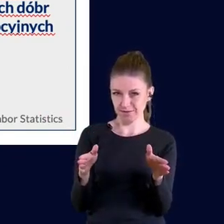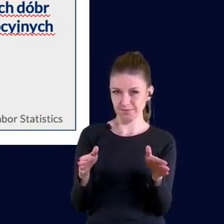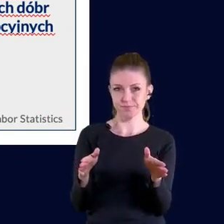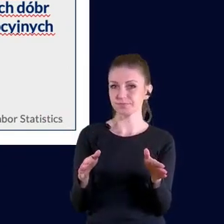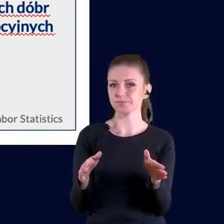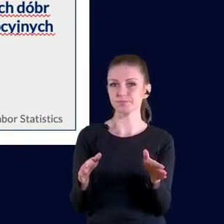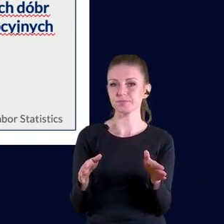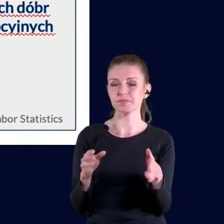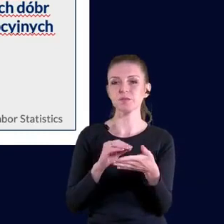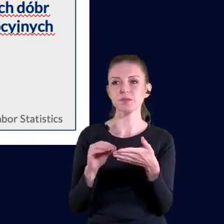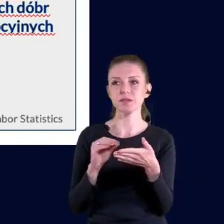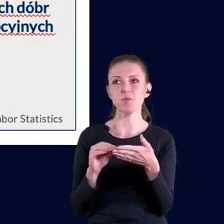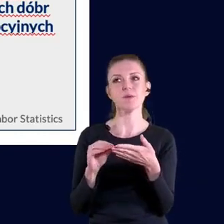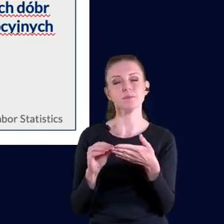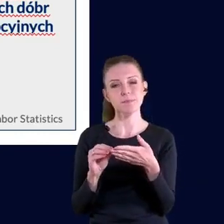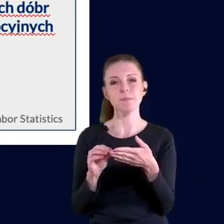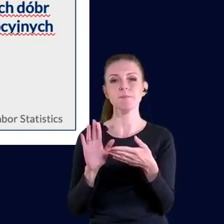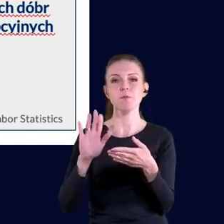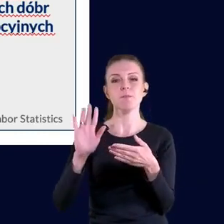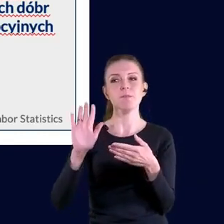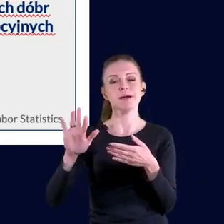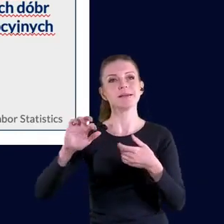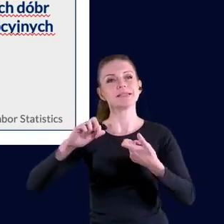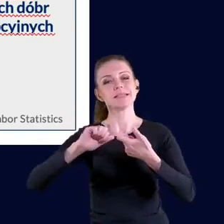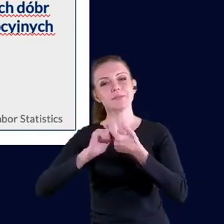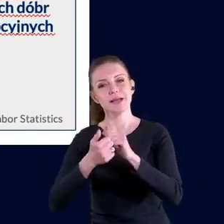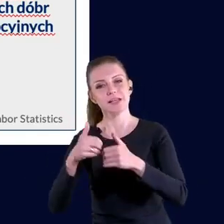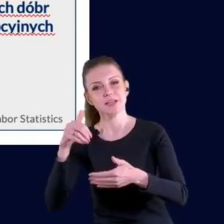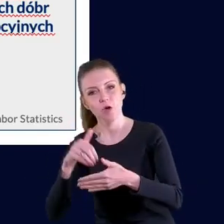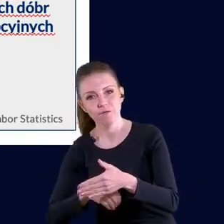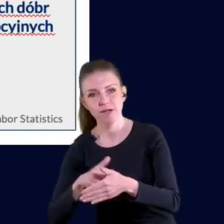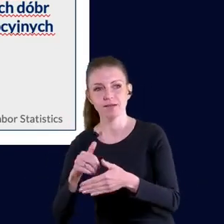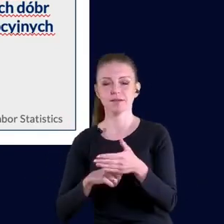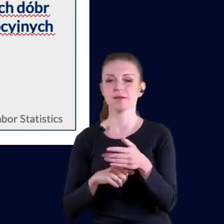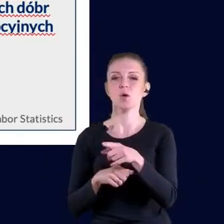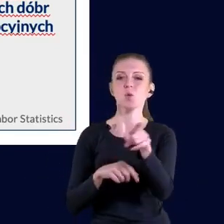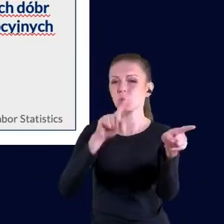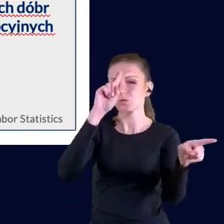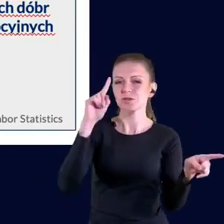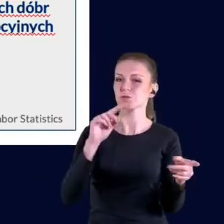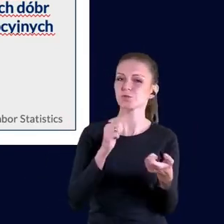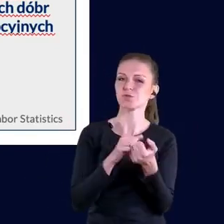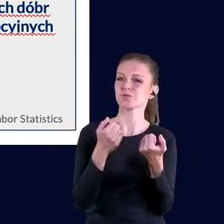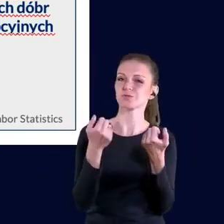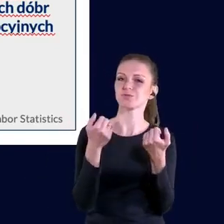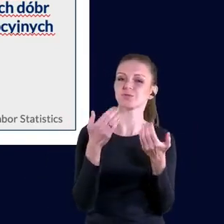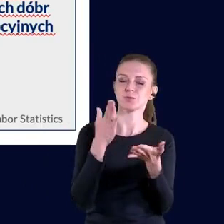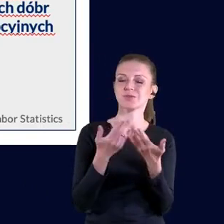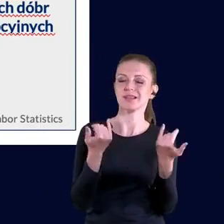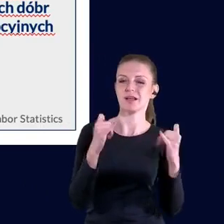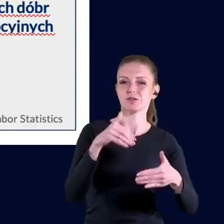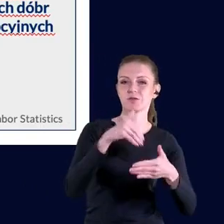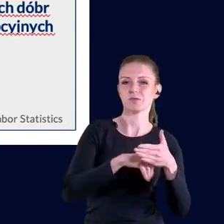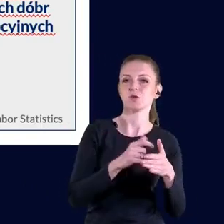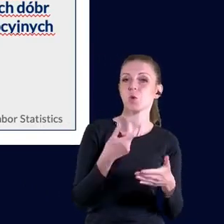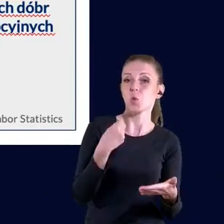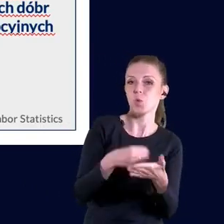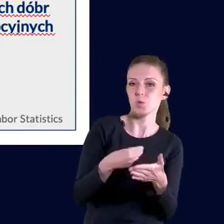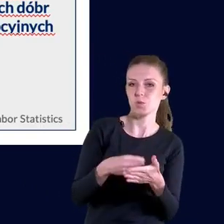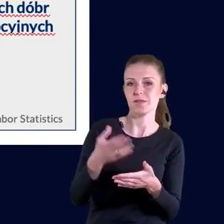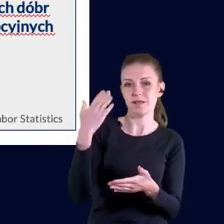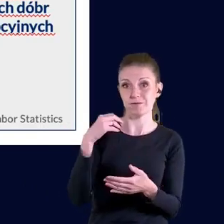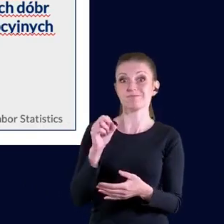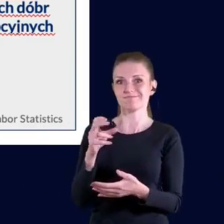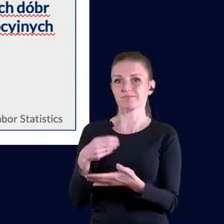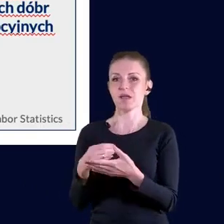napisałam że są pojawiają się zmiany zachowań wśród zachowań za chorych wśród konsumentów studentów i w moim